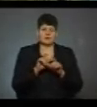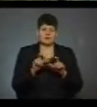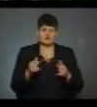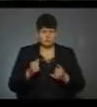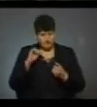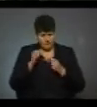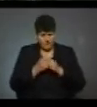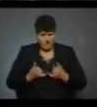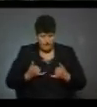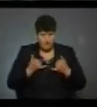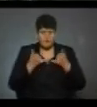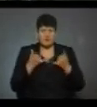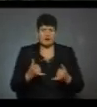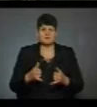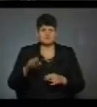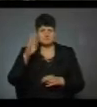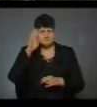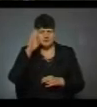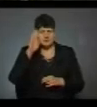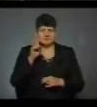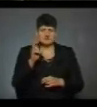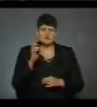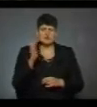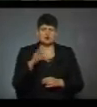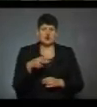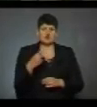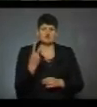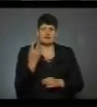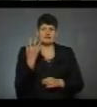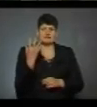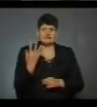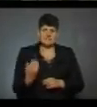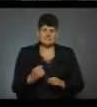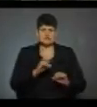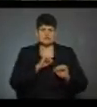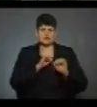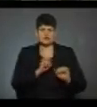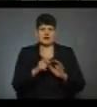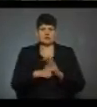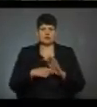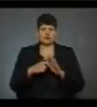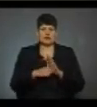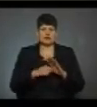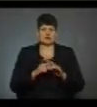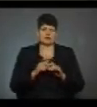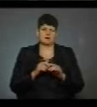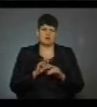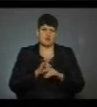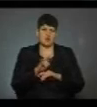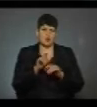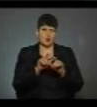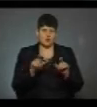за кіборгами, які 242 дні обороняли Донецький аеропорт. Цьогоріч захід тривав 15 хвилин. Буде